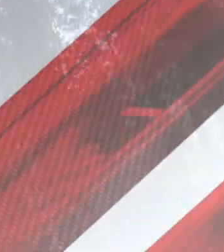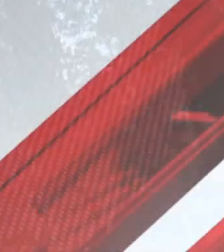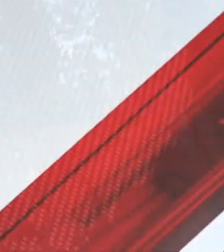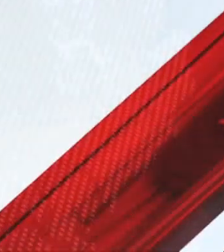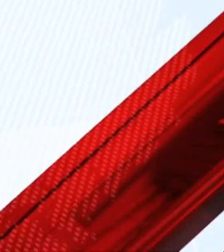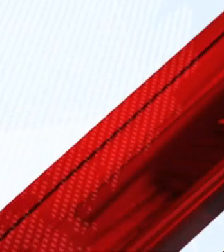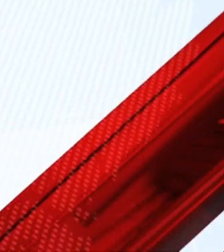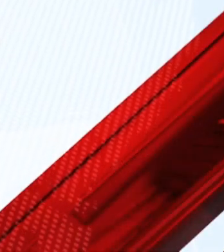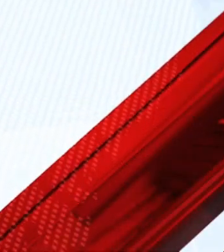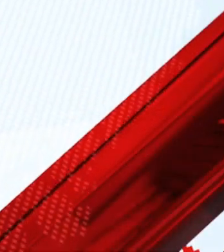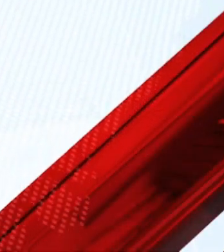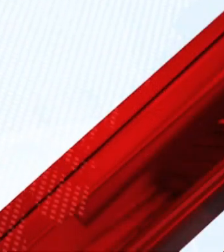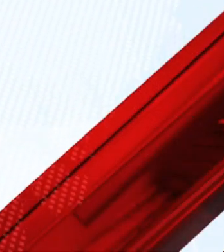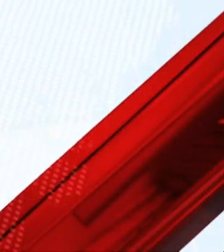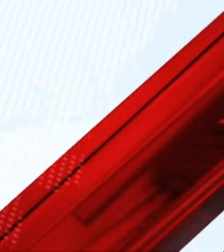тепла